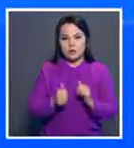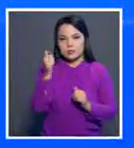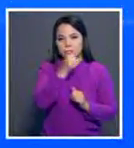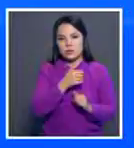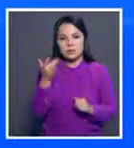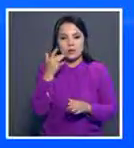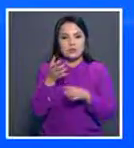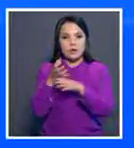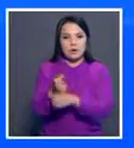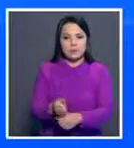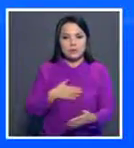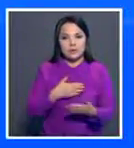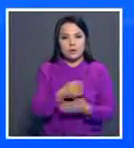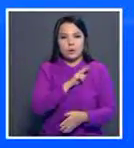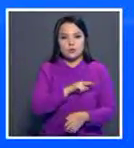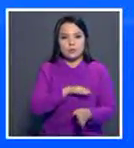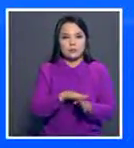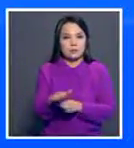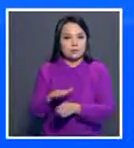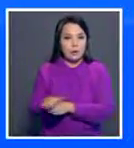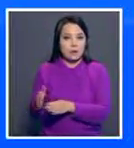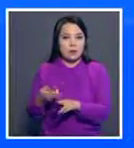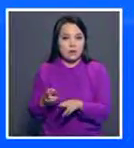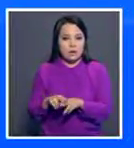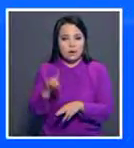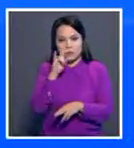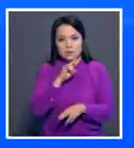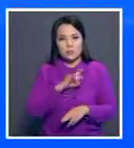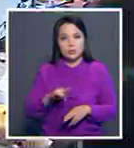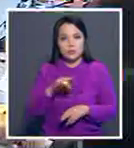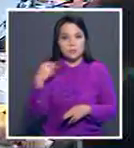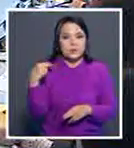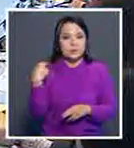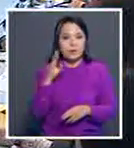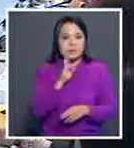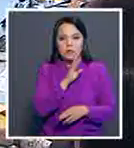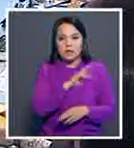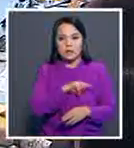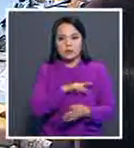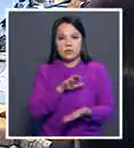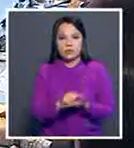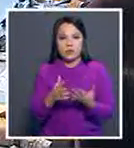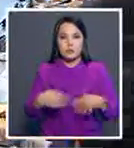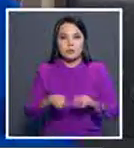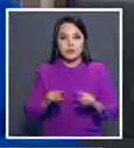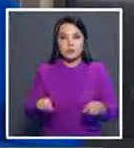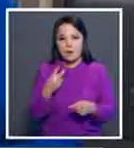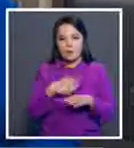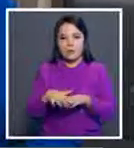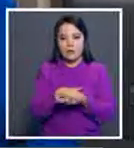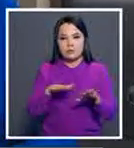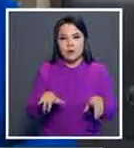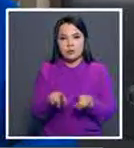азайып келе жатқаны жүйелі жұмыстың жемісі. Бүгін Қазақстан Республикасы президент жанындағы әйелдер істері және отбасылық демографиялық саясат